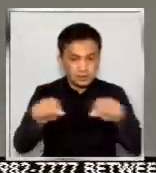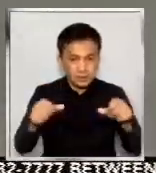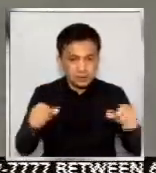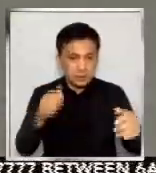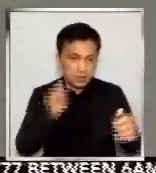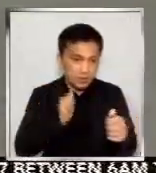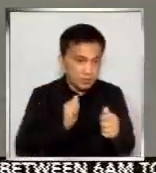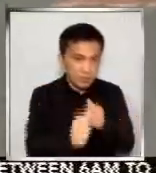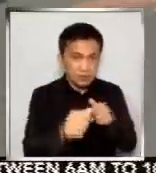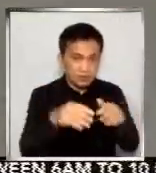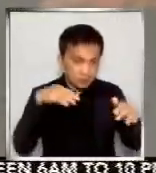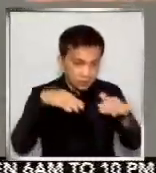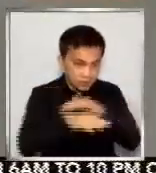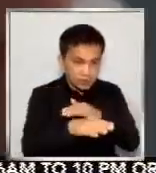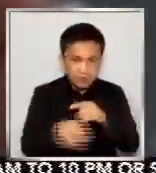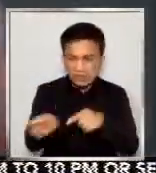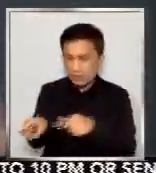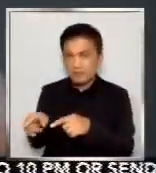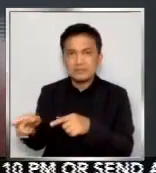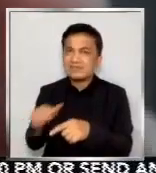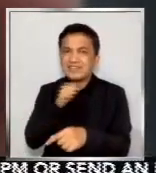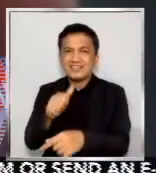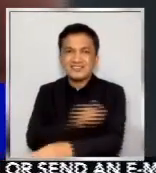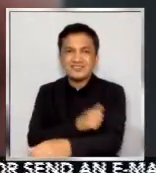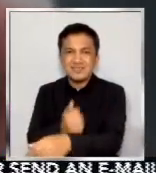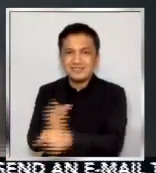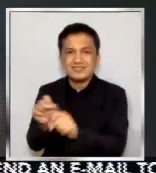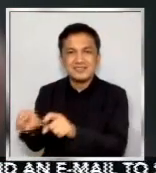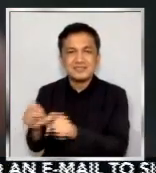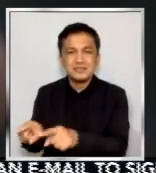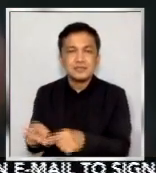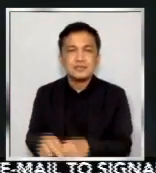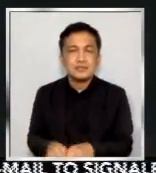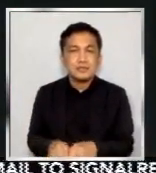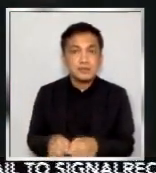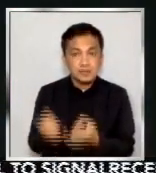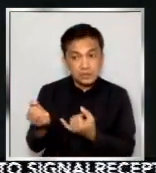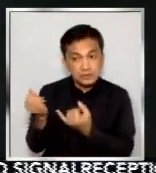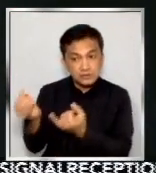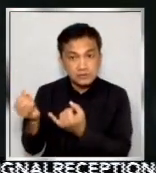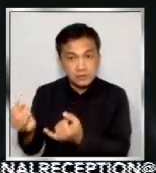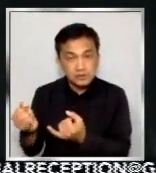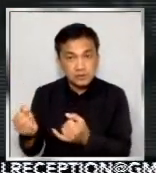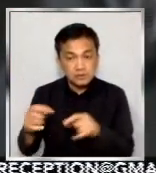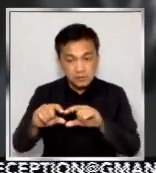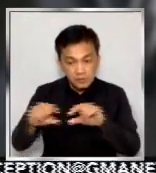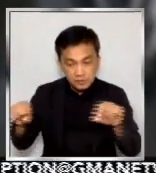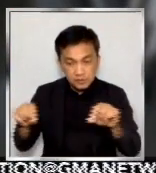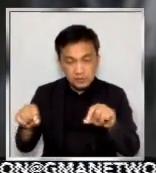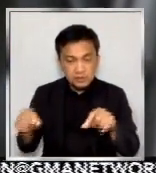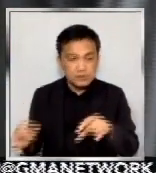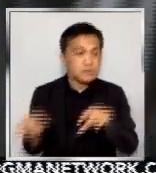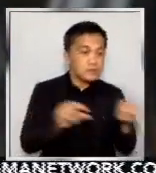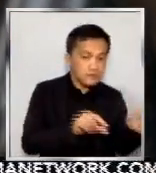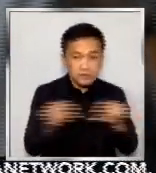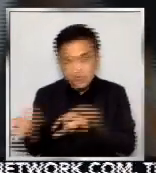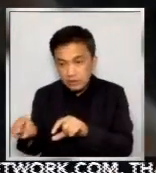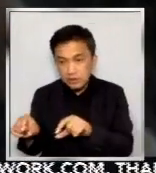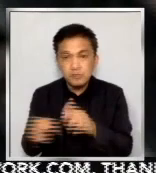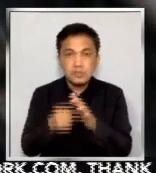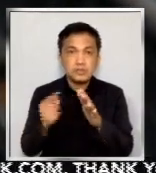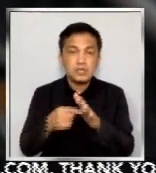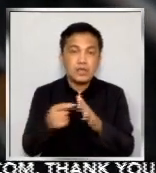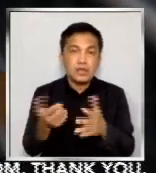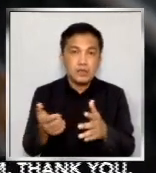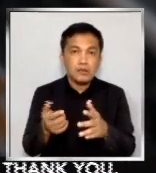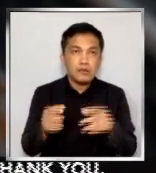sa unauthorized reseller. Instead of installing it on this side of the car, nasa kabilang side, minsan naman nasa isang part